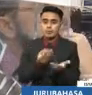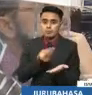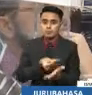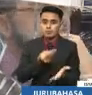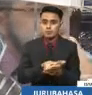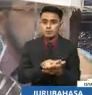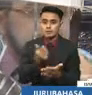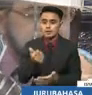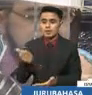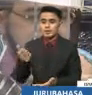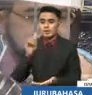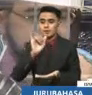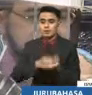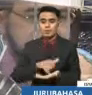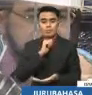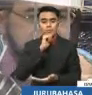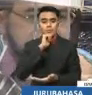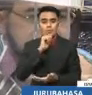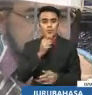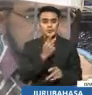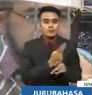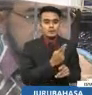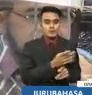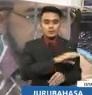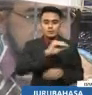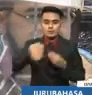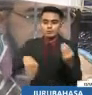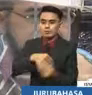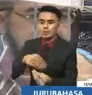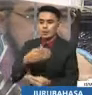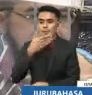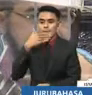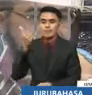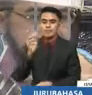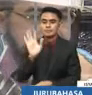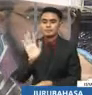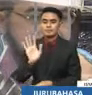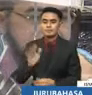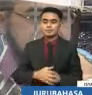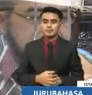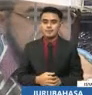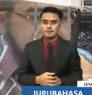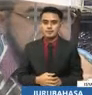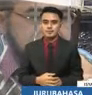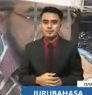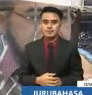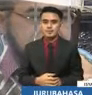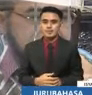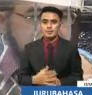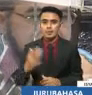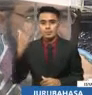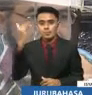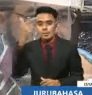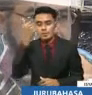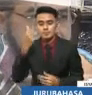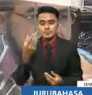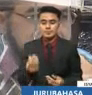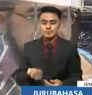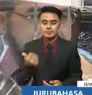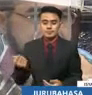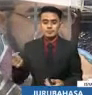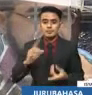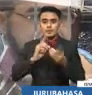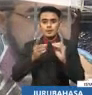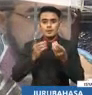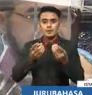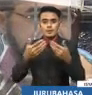Escape digital bukanlah menyimpan nilai dan medium pertukaran yang baik dan ini sedap disebabkan karena sedikit